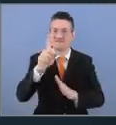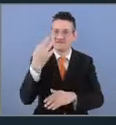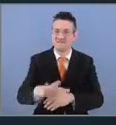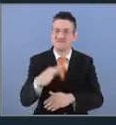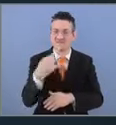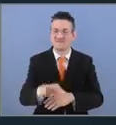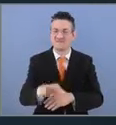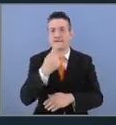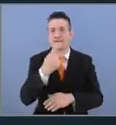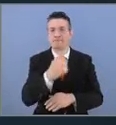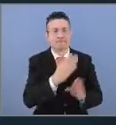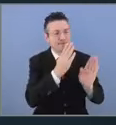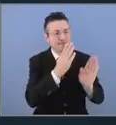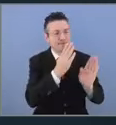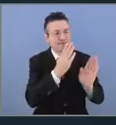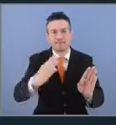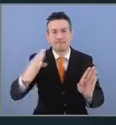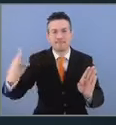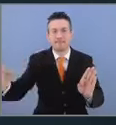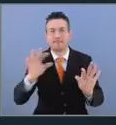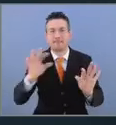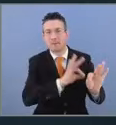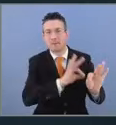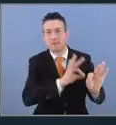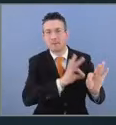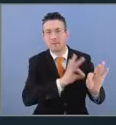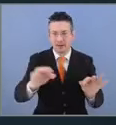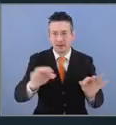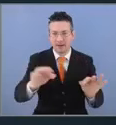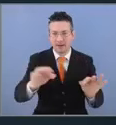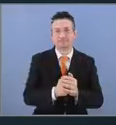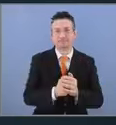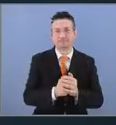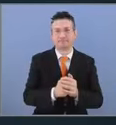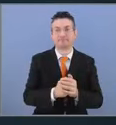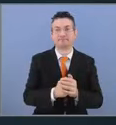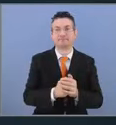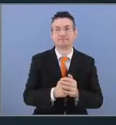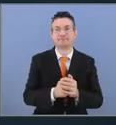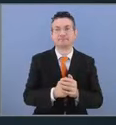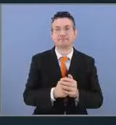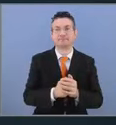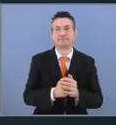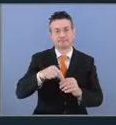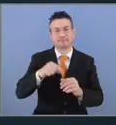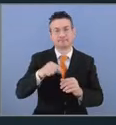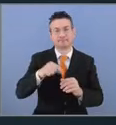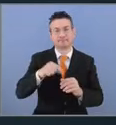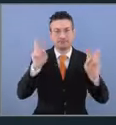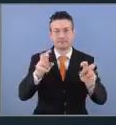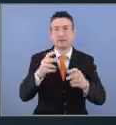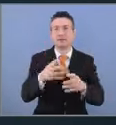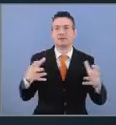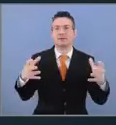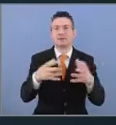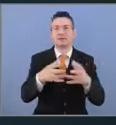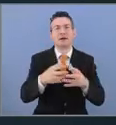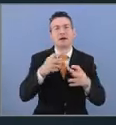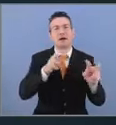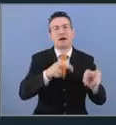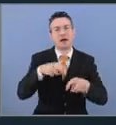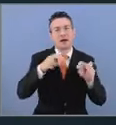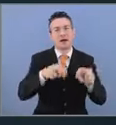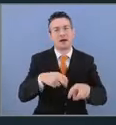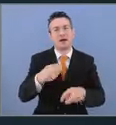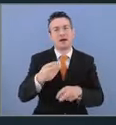del valore. Su questo tema lavora anche il cluster tecnologico nazionale dell'agri-food, denominato CLAN,